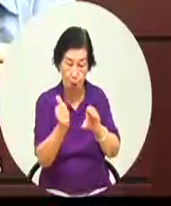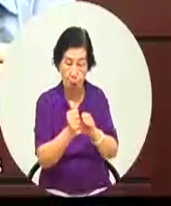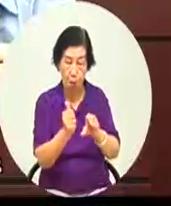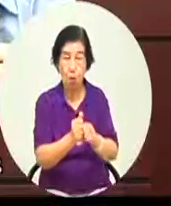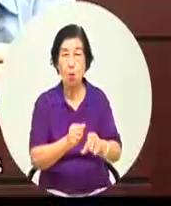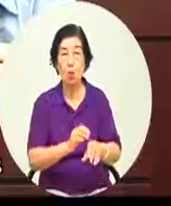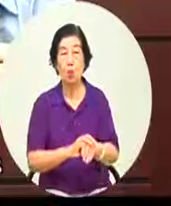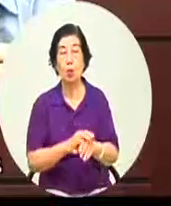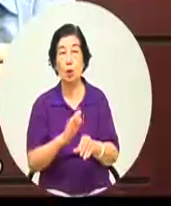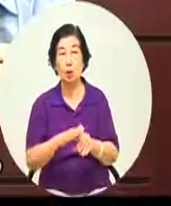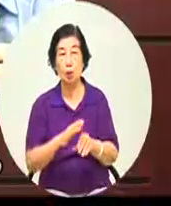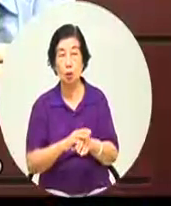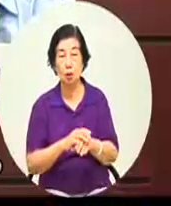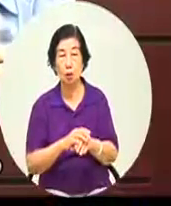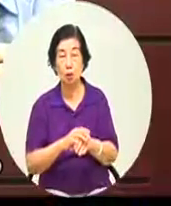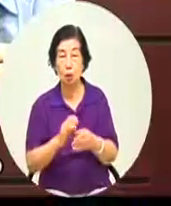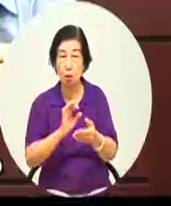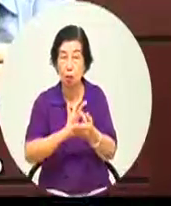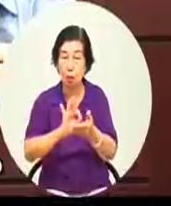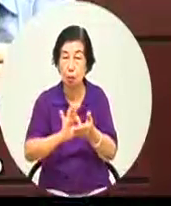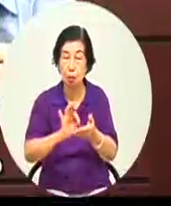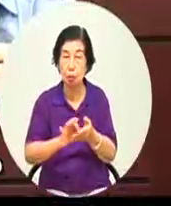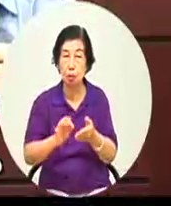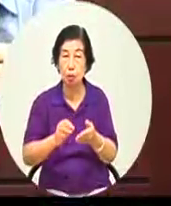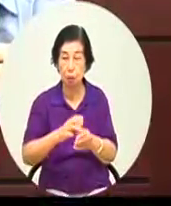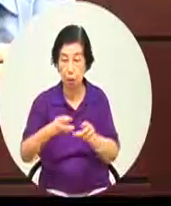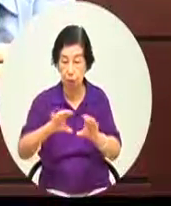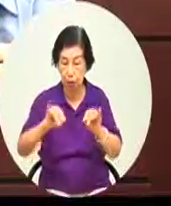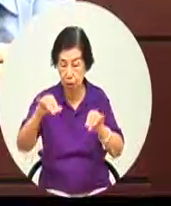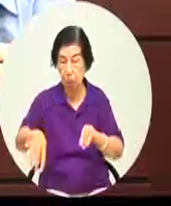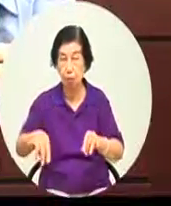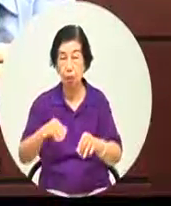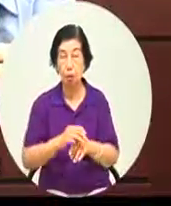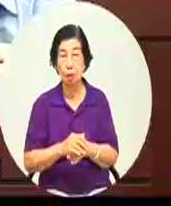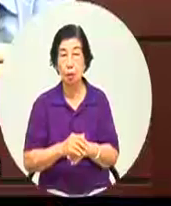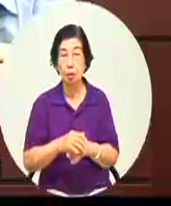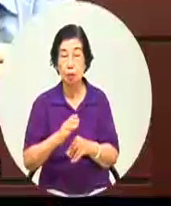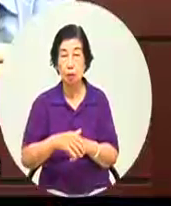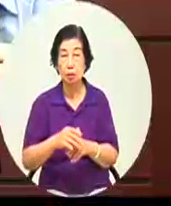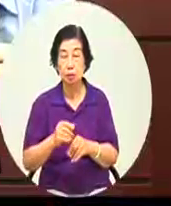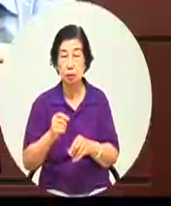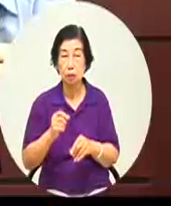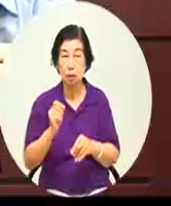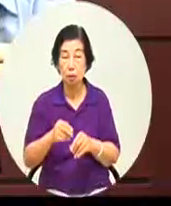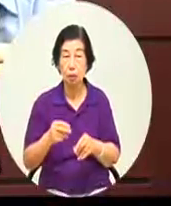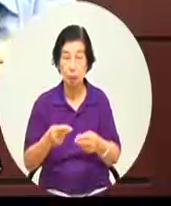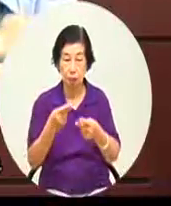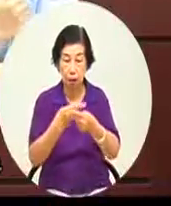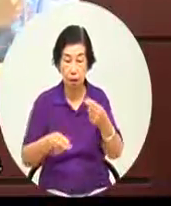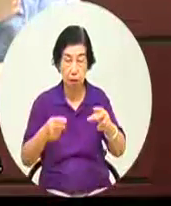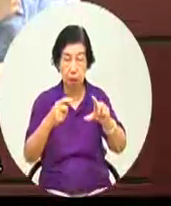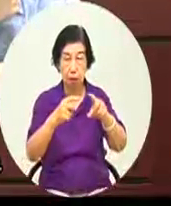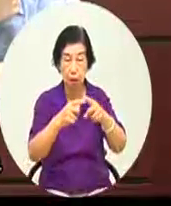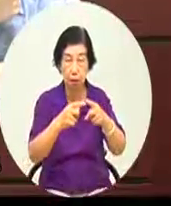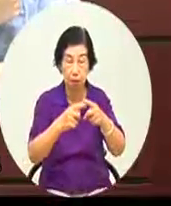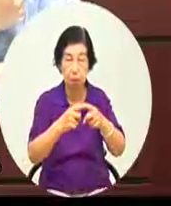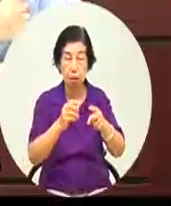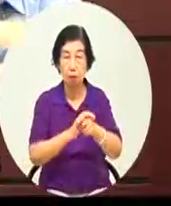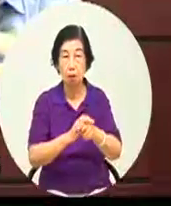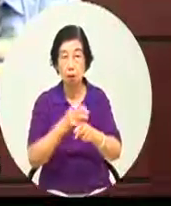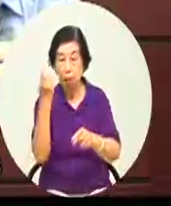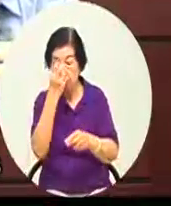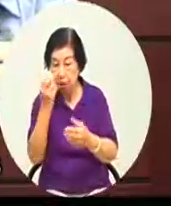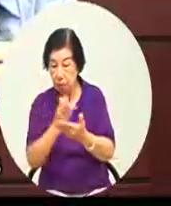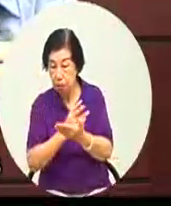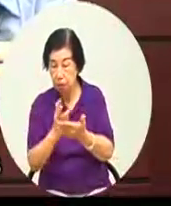方案里面也希望能够引入这个消费者乘客他们去进行这个评鉴，也就是说透过评鉴的方式，让这些即